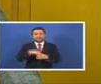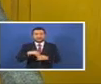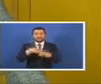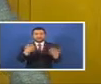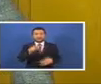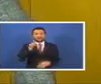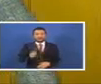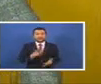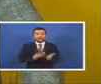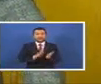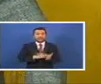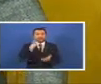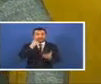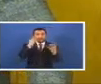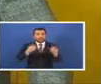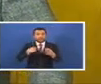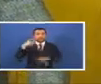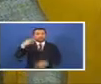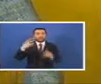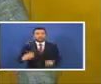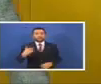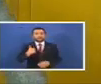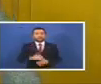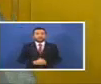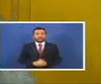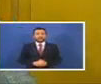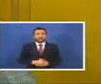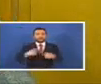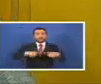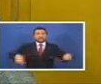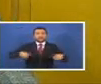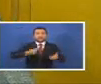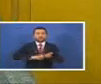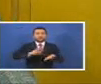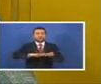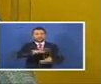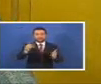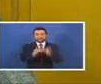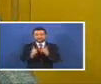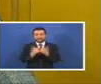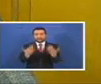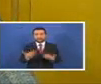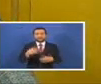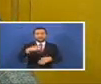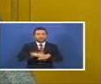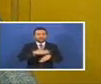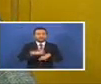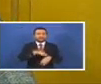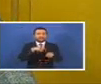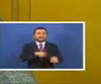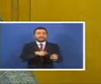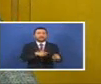ve birinci elden tanığı olanlardan birisi olarak heyet üyesi arkadaşlarımla birlikte adım adım takip